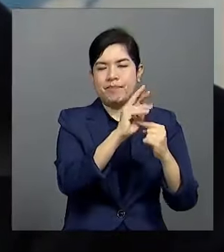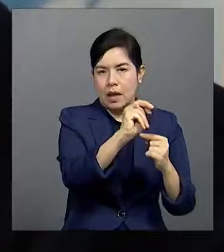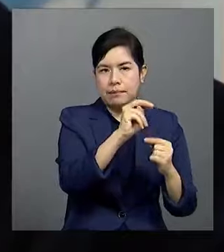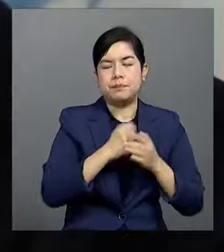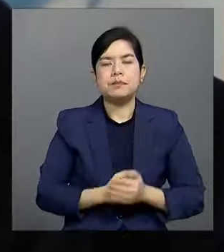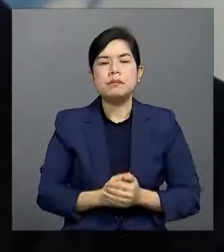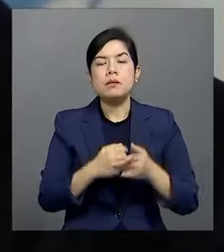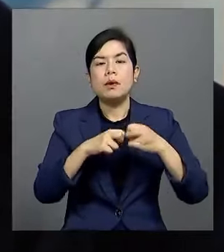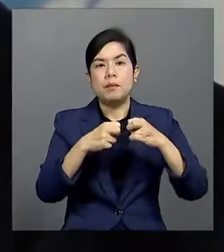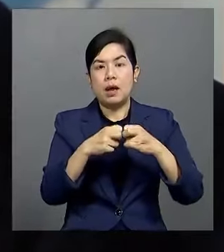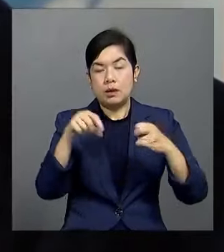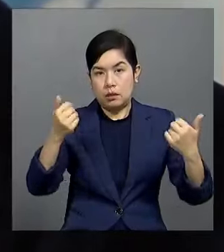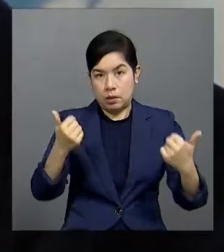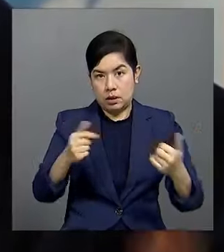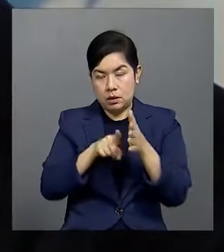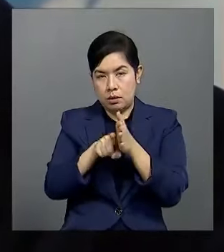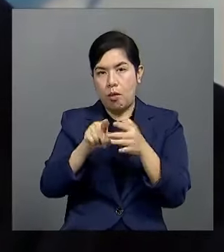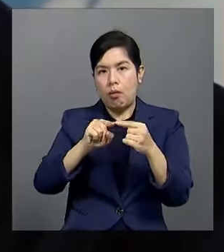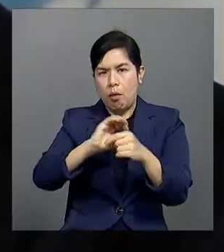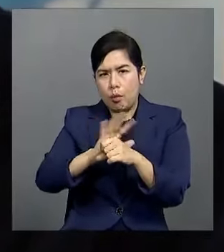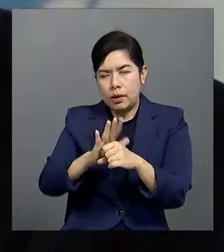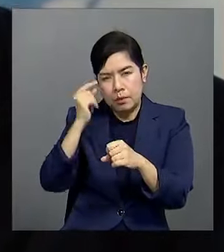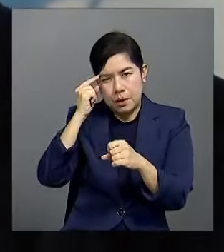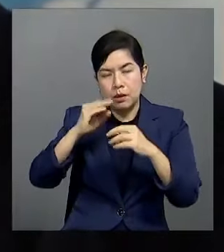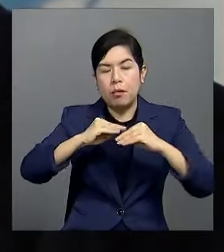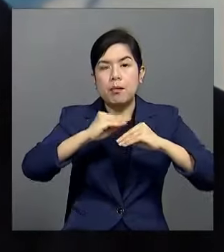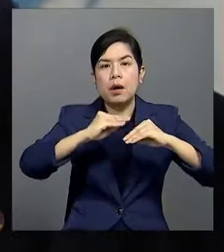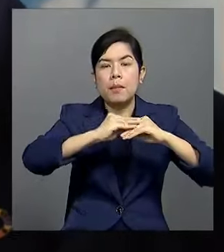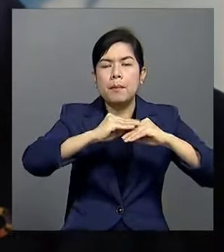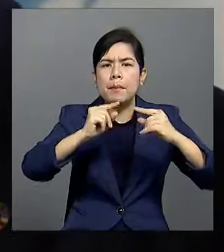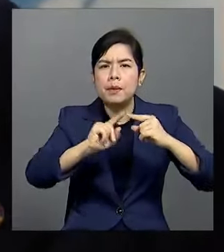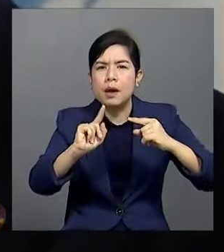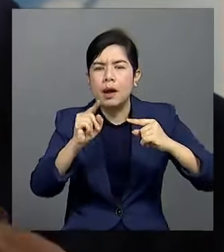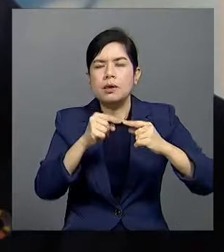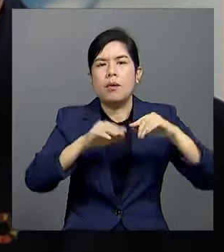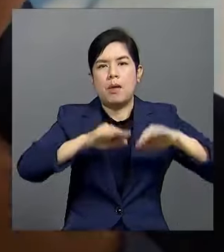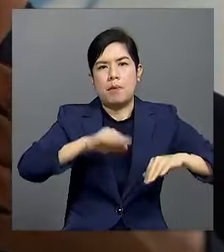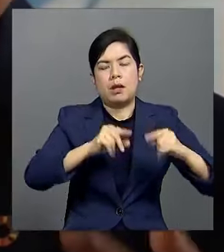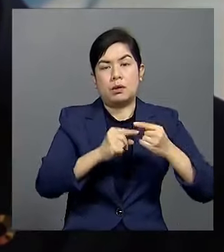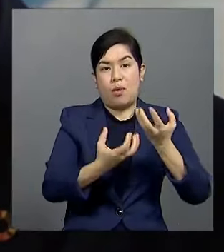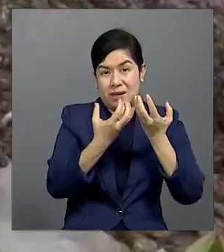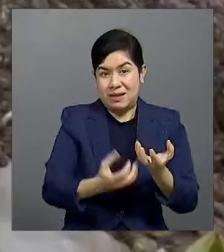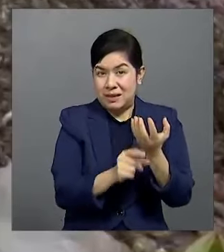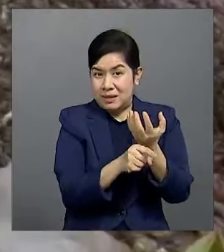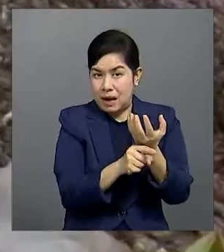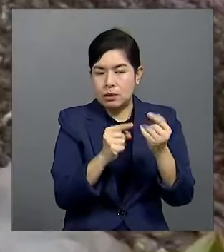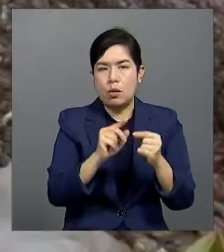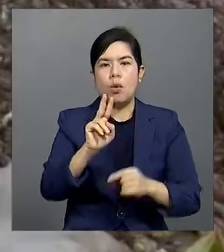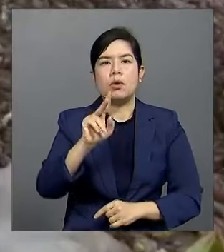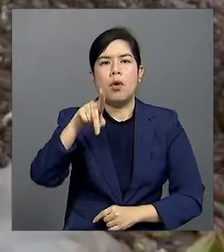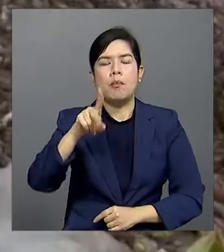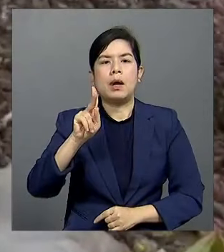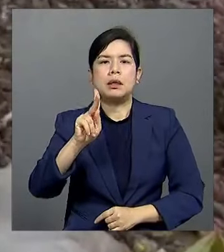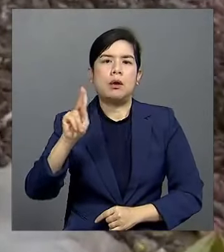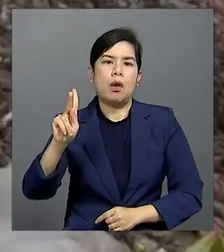พิ่มมานะฮะก็ประมาณนะครับเกือบ2,000 กิโลนะช่วงนี้ก็สามารถที่จะไปเผา